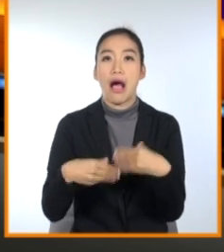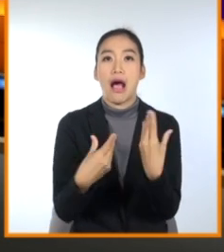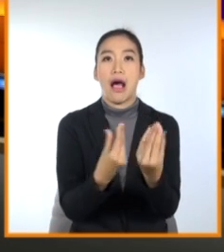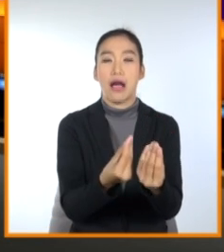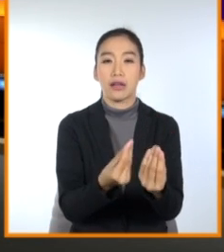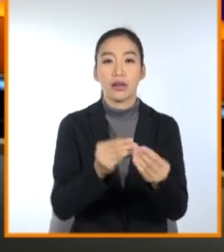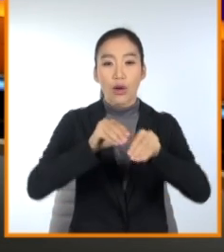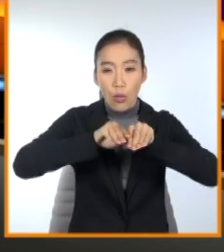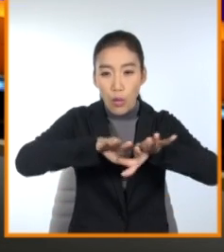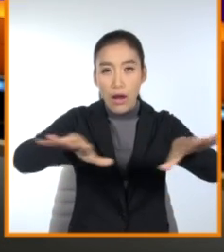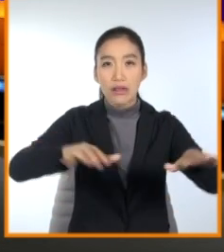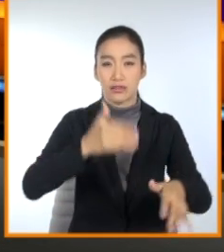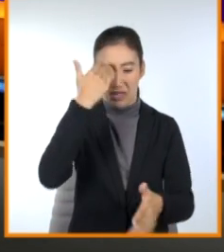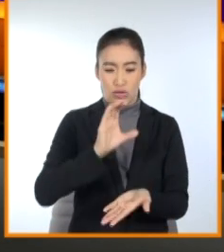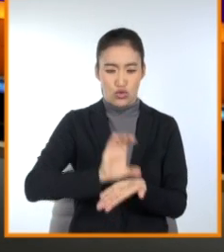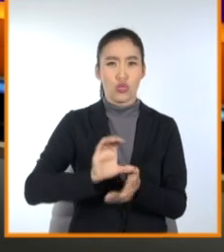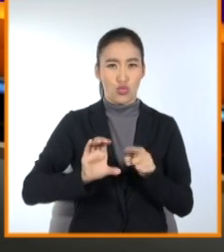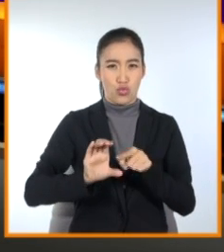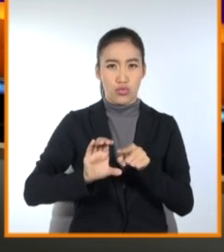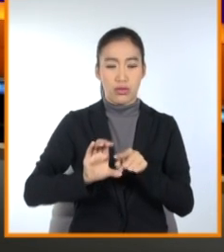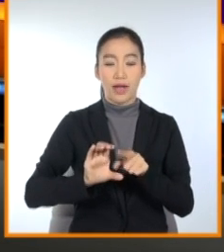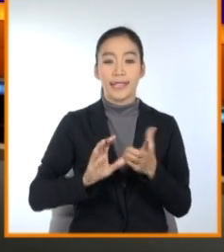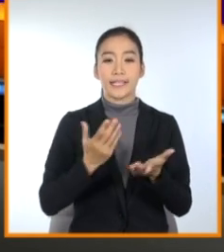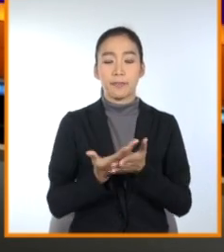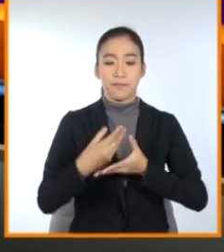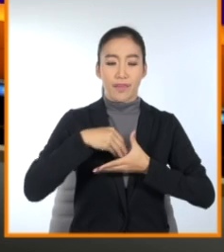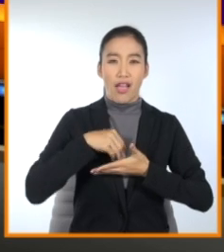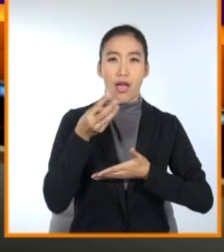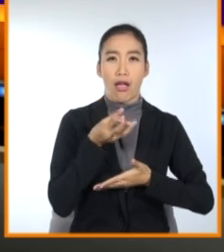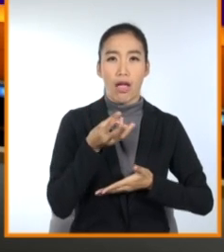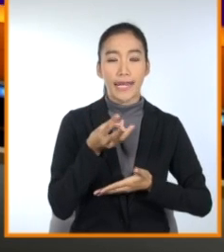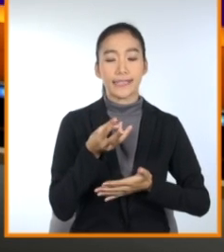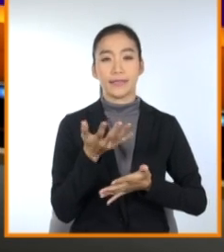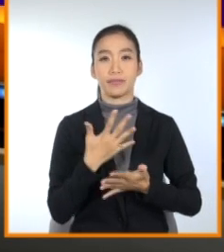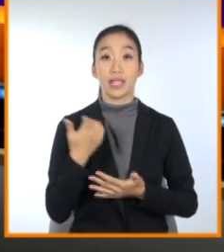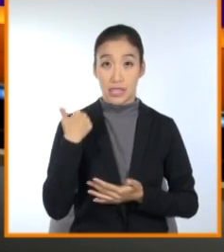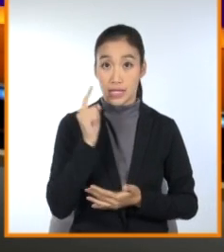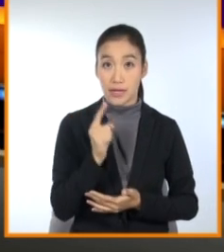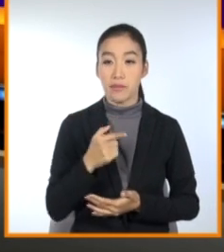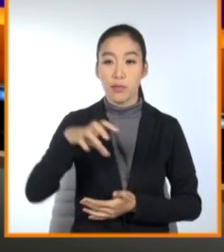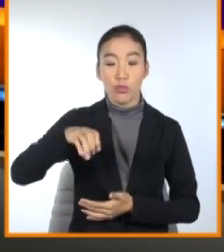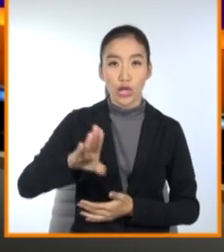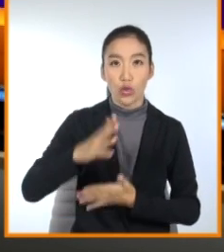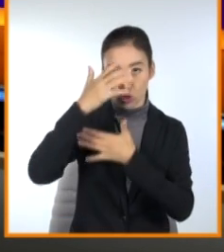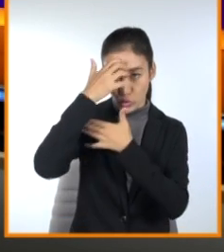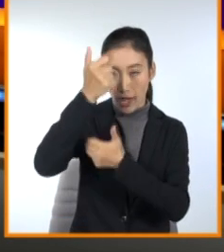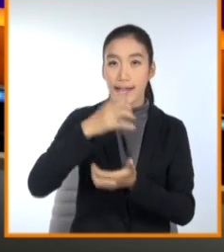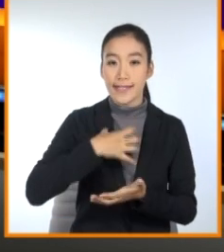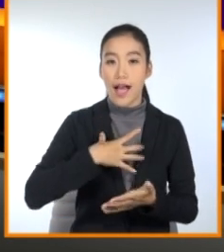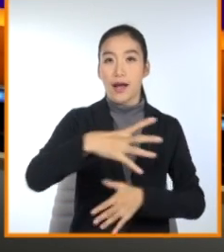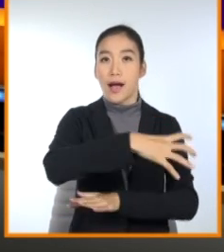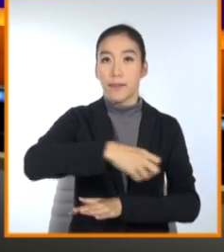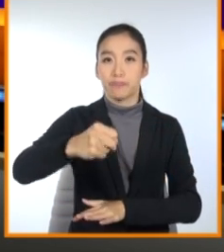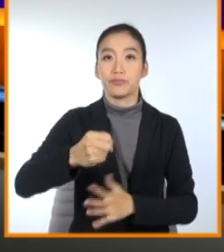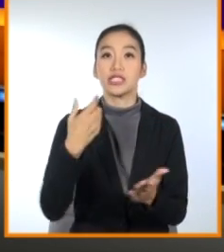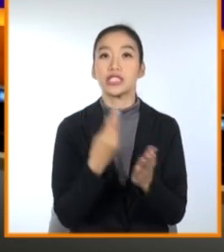ครอบคลุมต้นทุนที่มีอยู่ได้แม้ว่าจะพอมีกำไรอยู่บ้าง นะคะก็พบว่ามีบริษัทที่สนใจเข้ามา take over กิจการของ